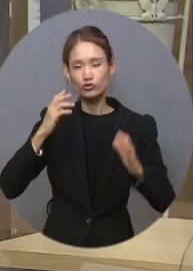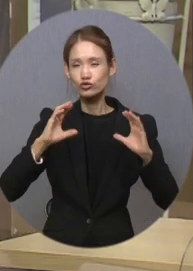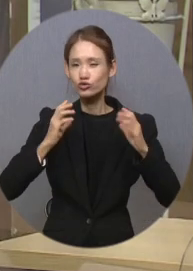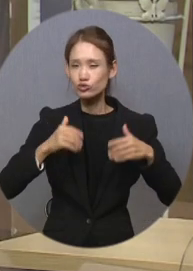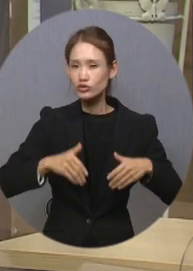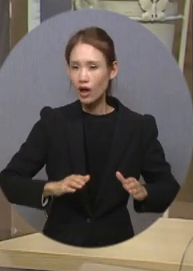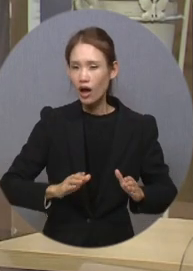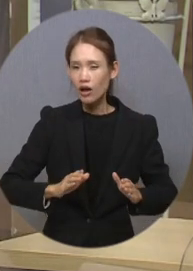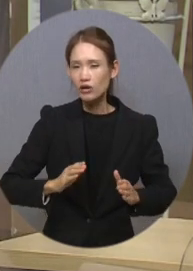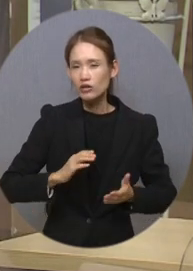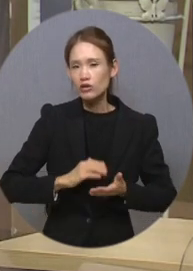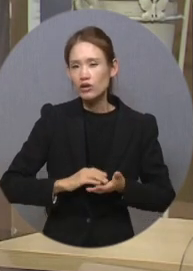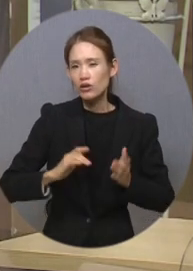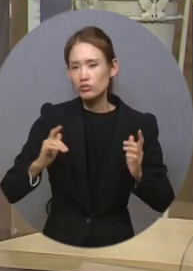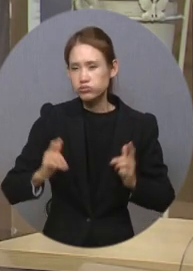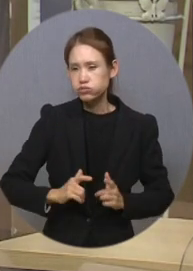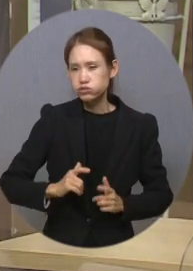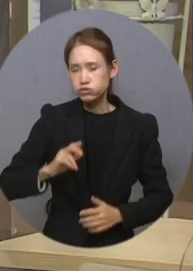심각한 상황이거든요.